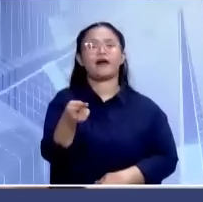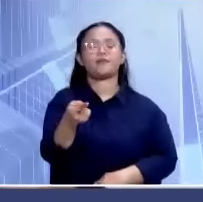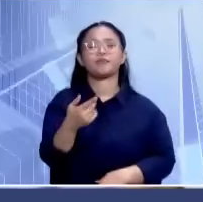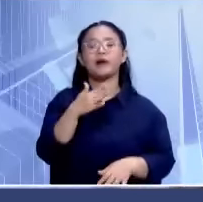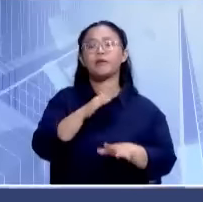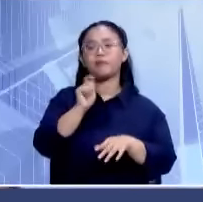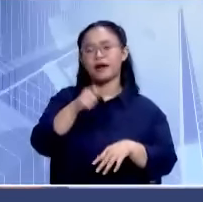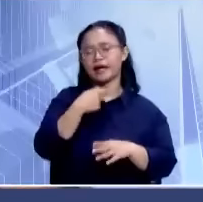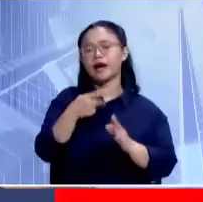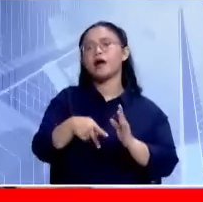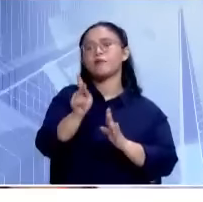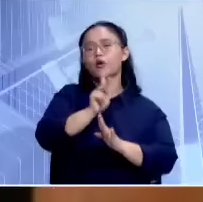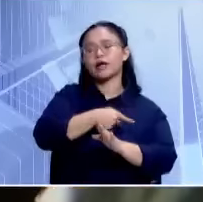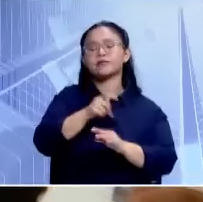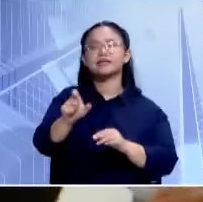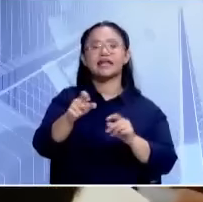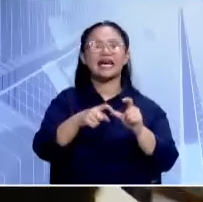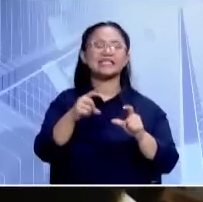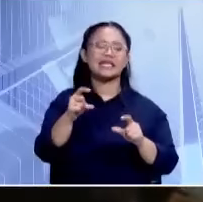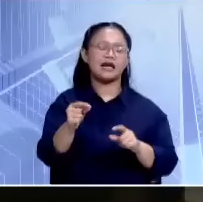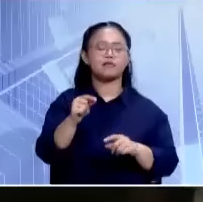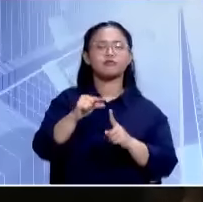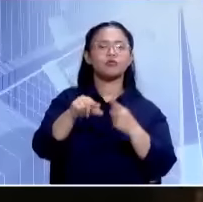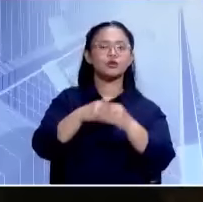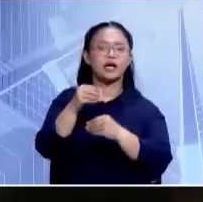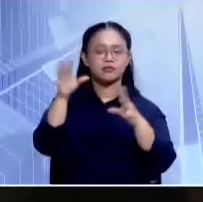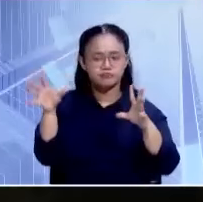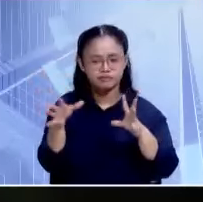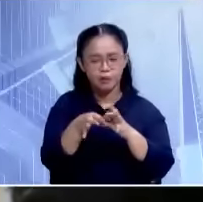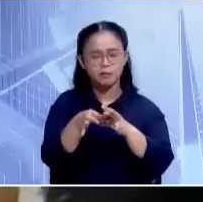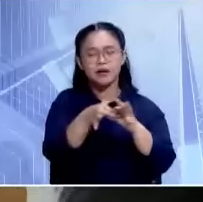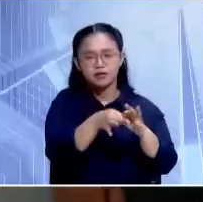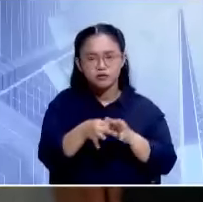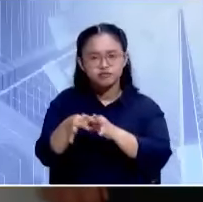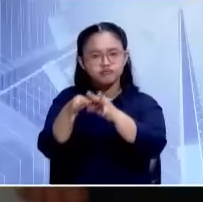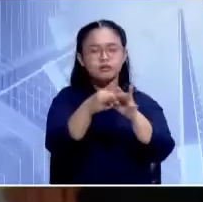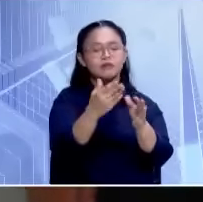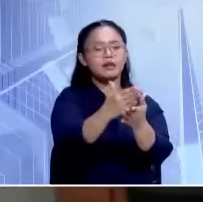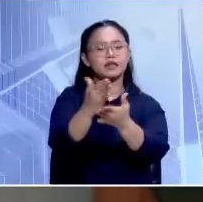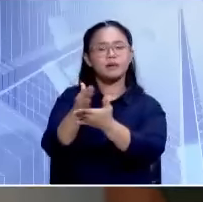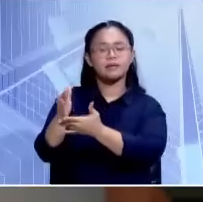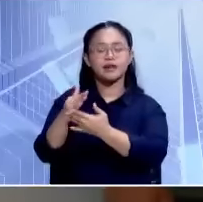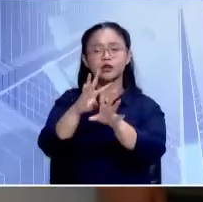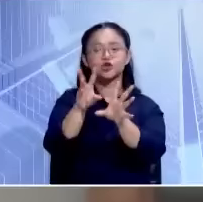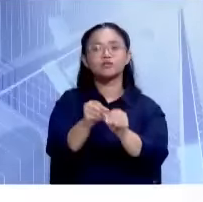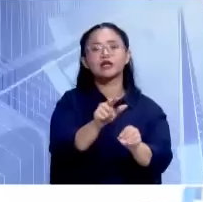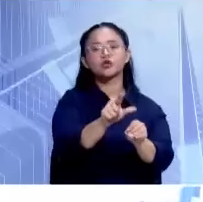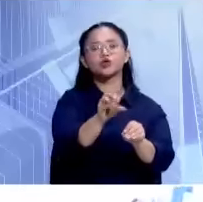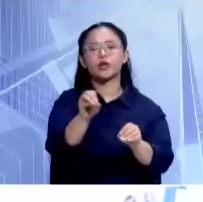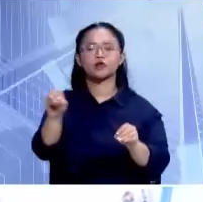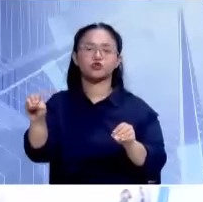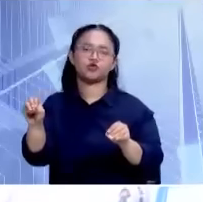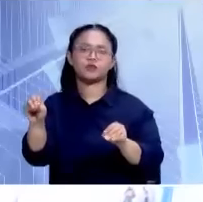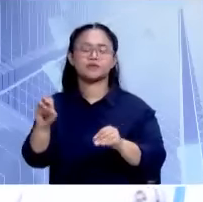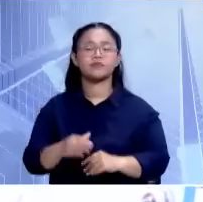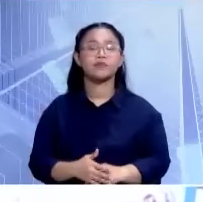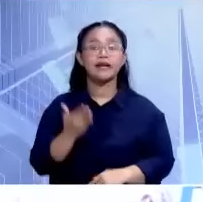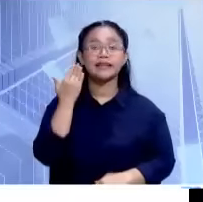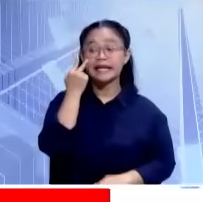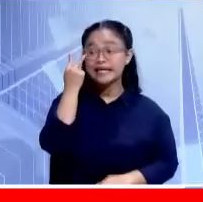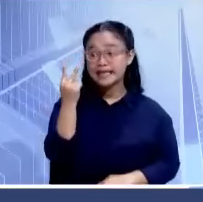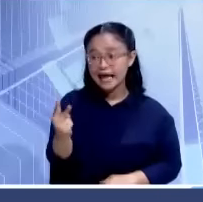Melalui program CSR Perumda Pamjaya, 700 makan bergizi gratis diberikan kepada siswa. Ya, kita lihat tadi